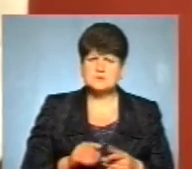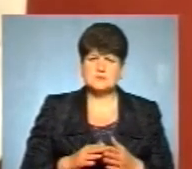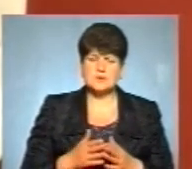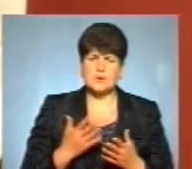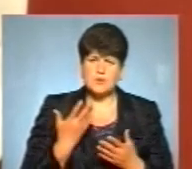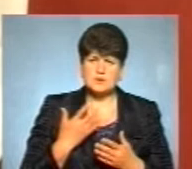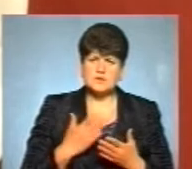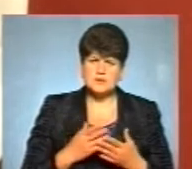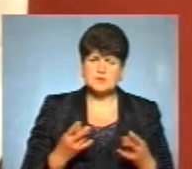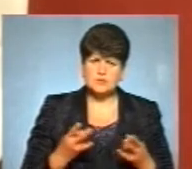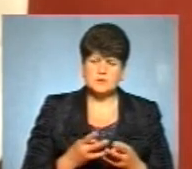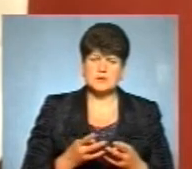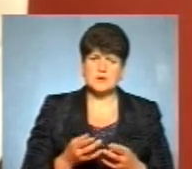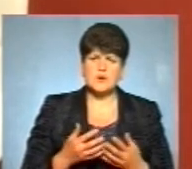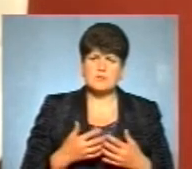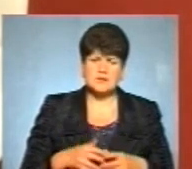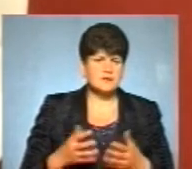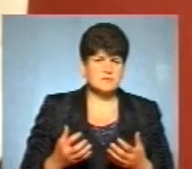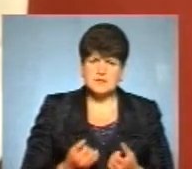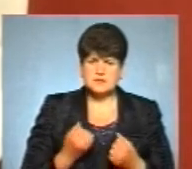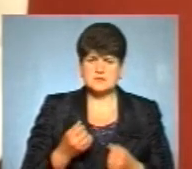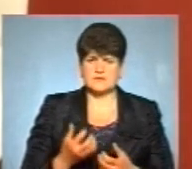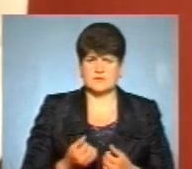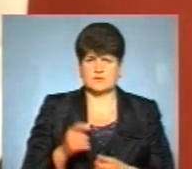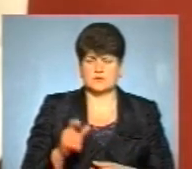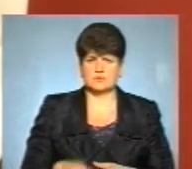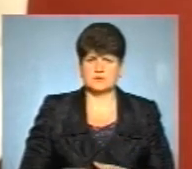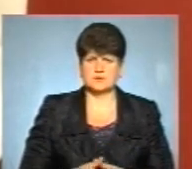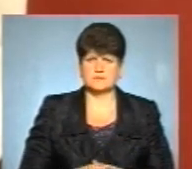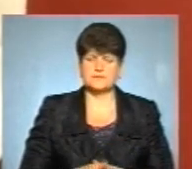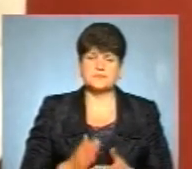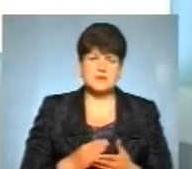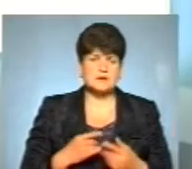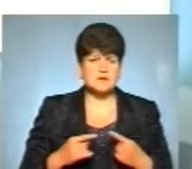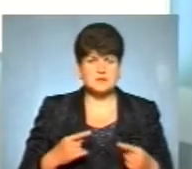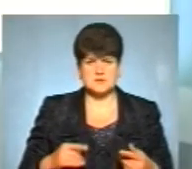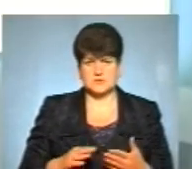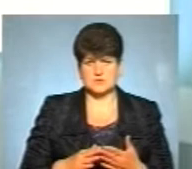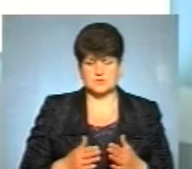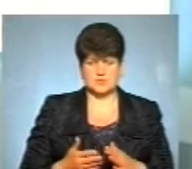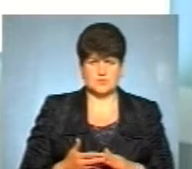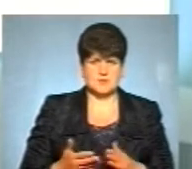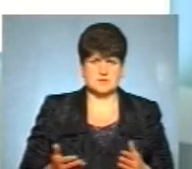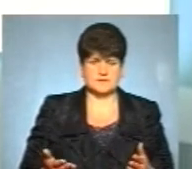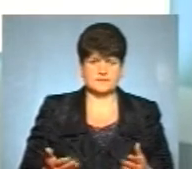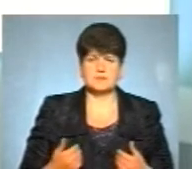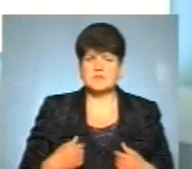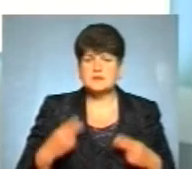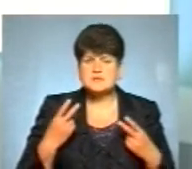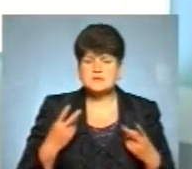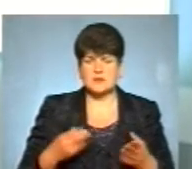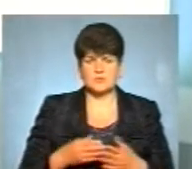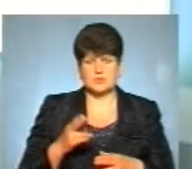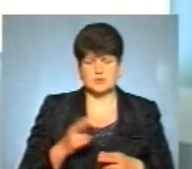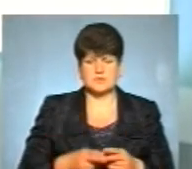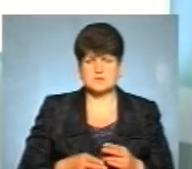є необхідне обладнання, медикаменти, не вдається врятувати людину? Ну, є різні ситуації. Ми не знаємо до кінця, який